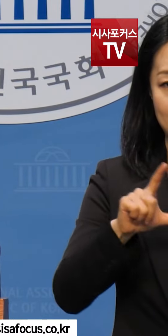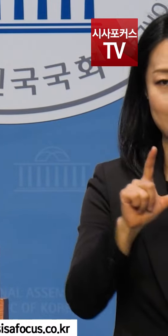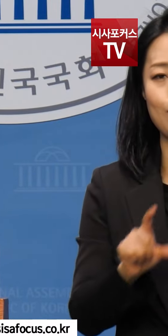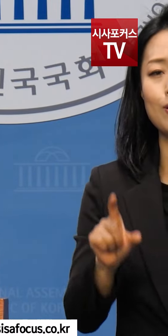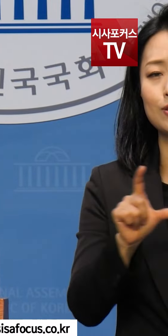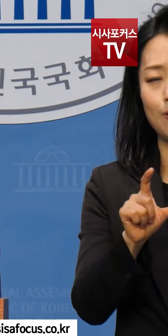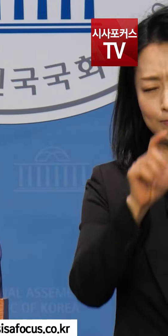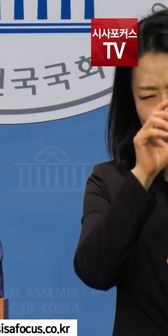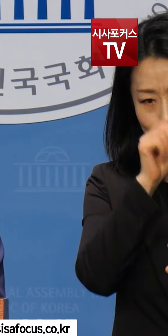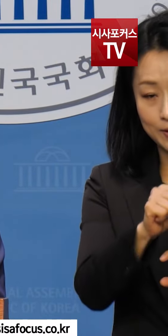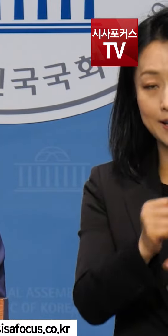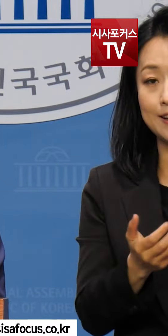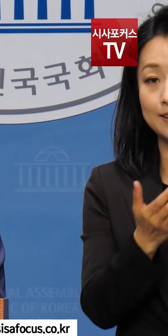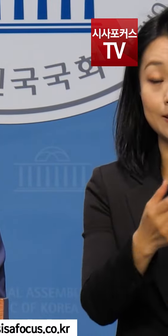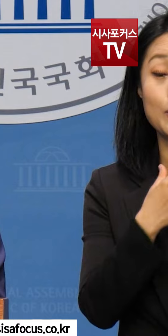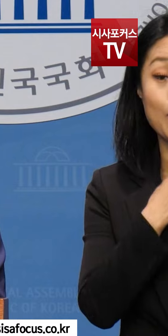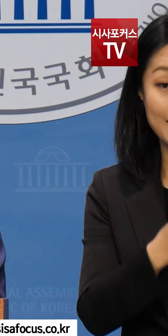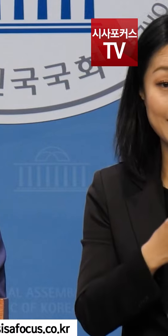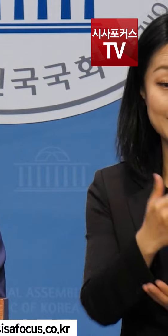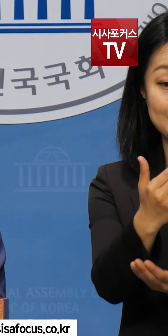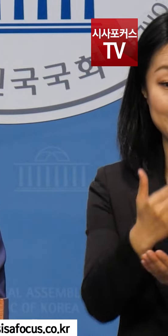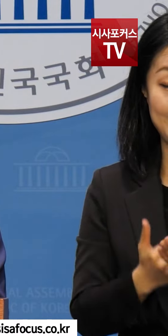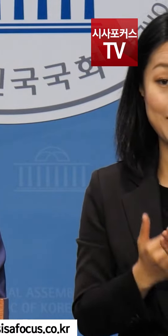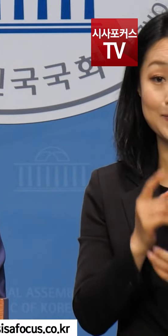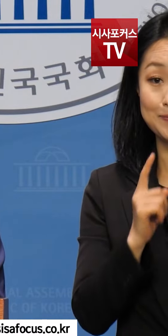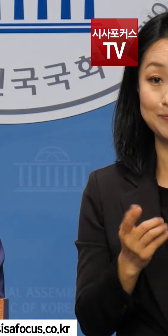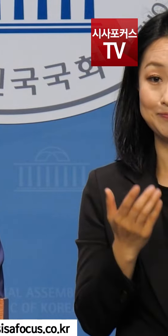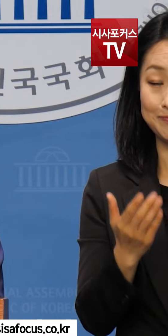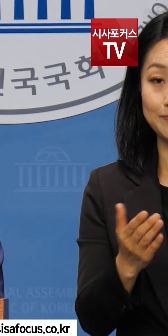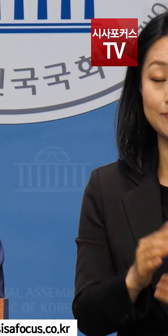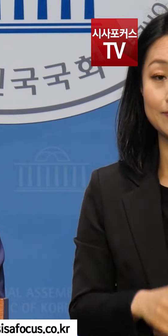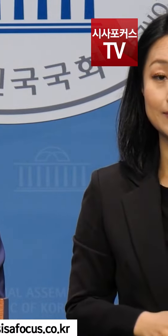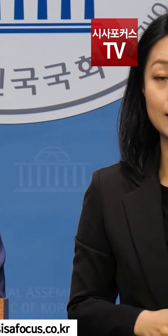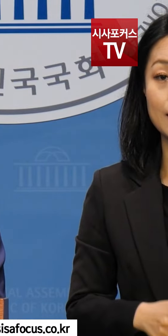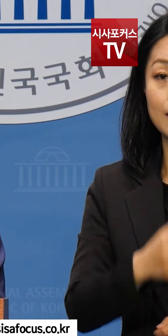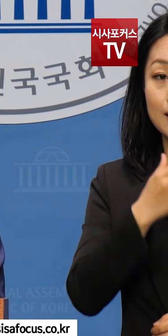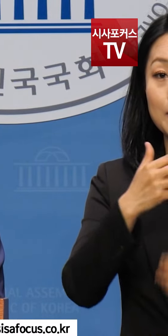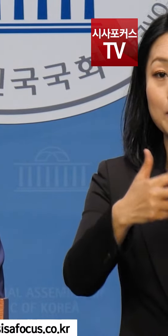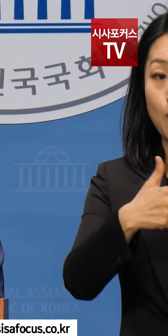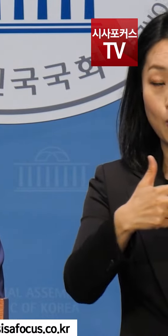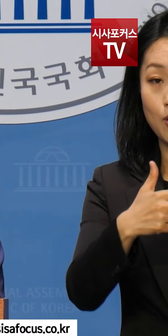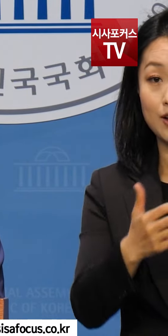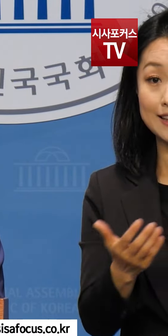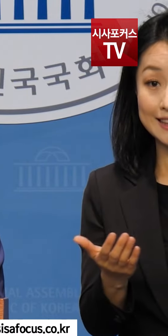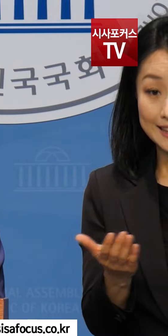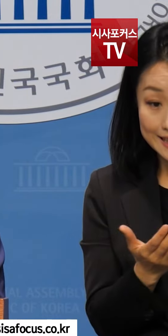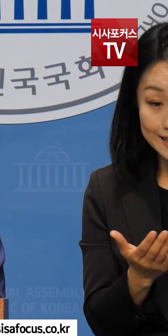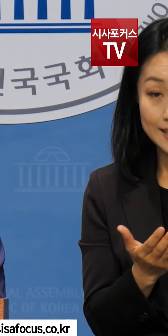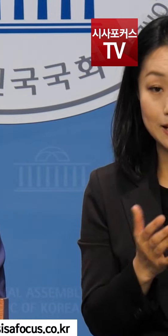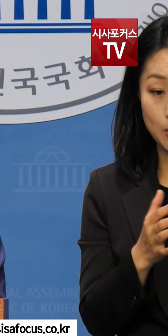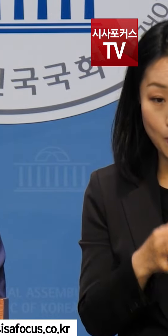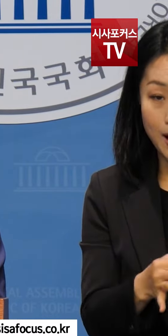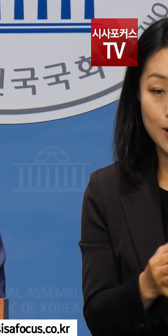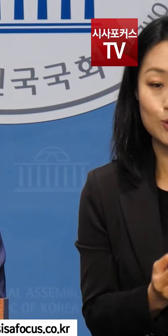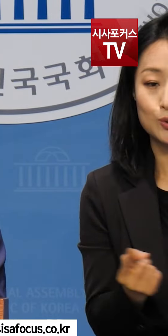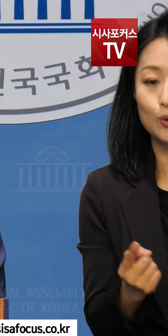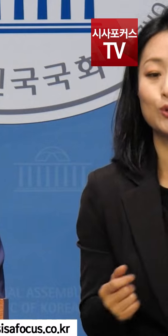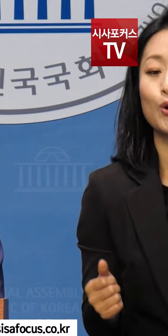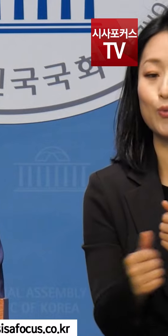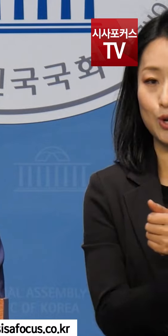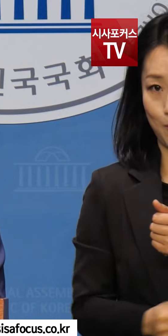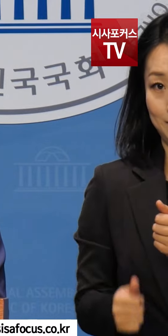나아지기를 기대합니다. 기자회견문을 낭독하겠습니다. 보건의료 인력 업무 조정위원회 설치법 공동